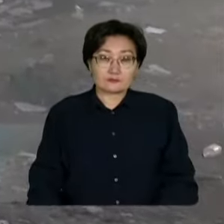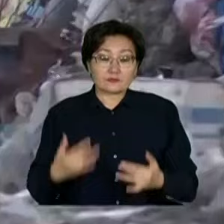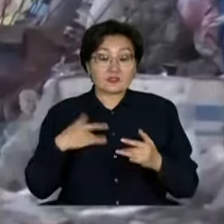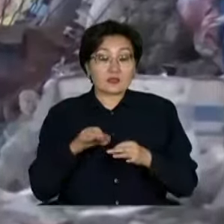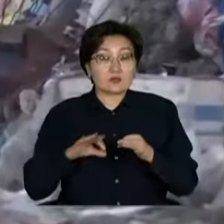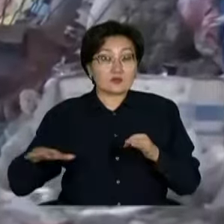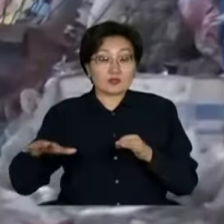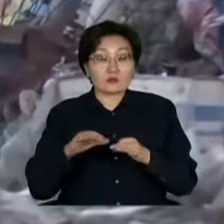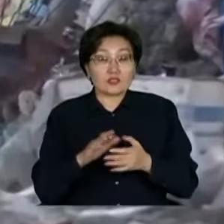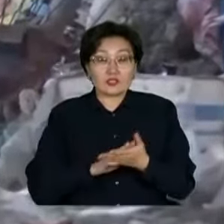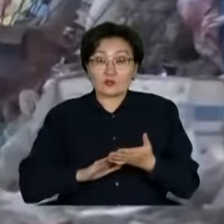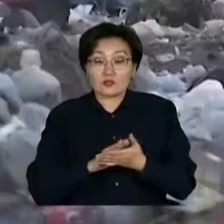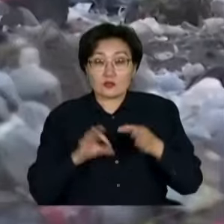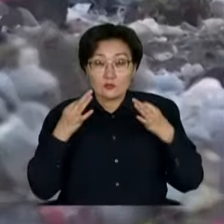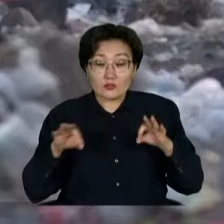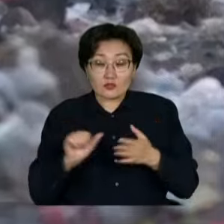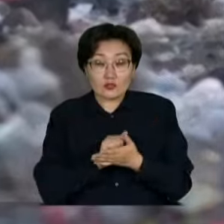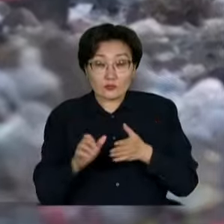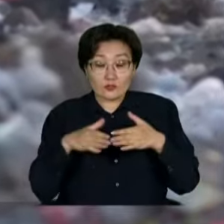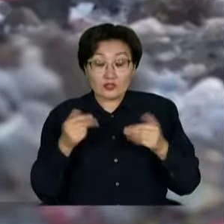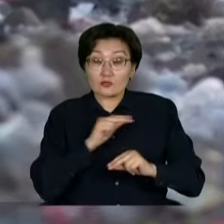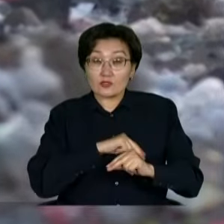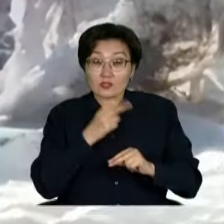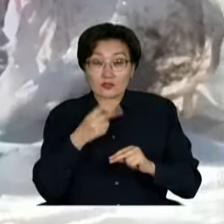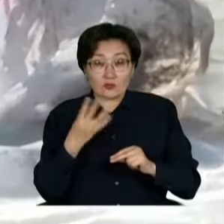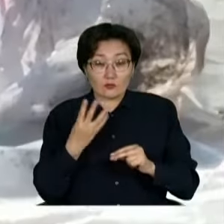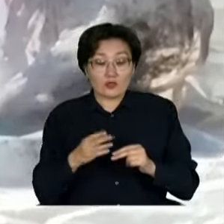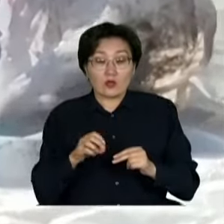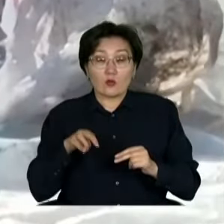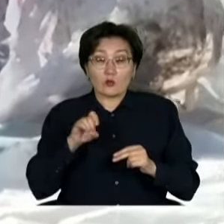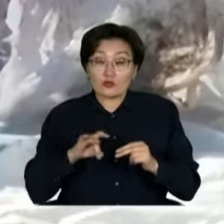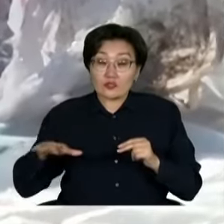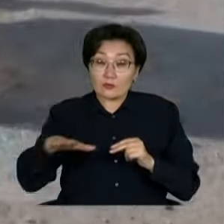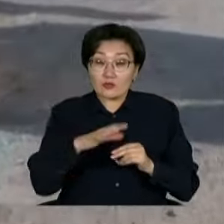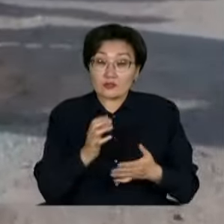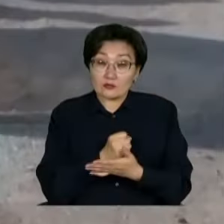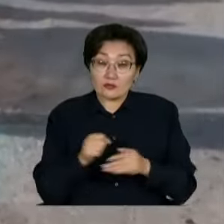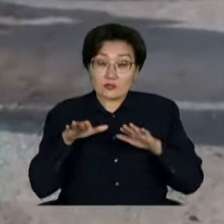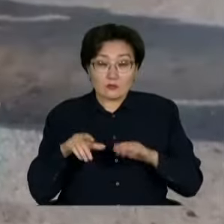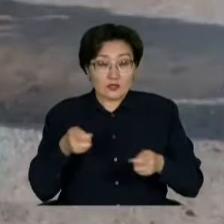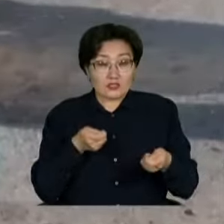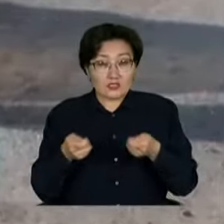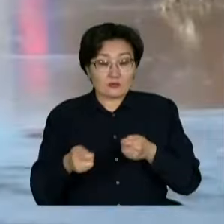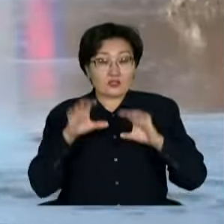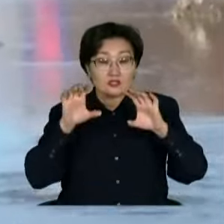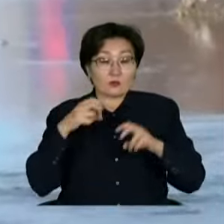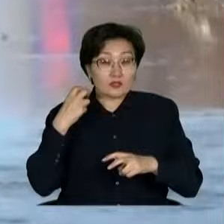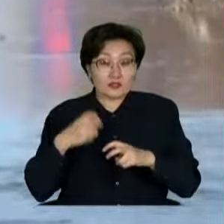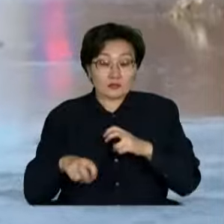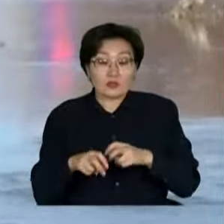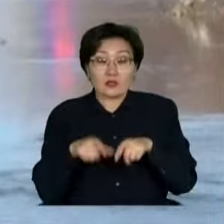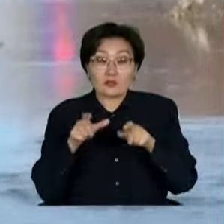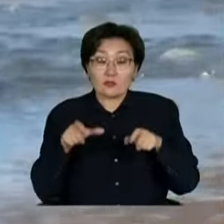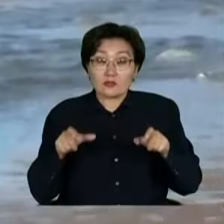Жамбыл облысында ешқандай рұқсат құжатынсыз жұмыс істеген 24 қоқыс полигоны анықталды. Жергілікті әкімдік заңды белшеден